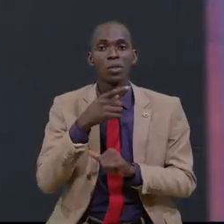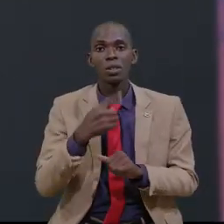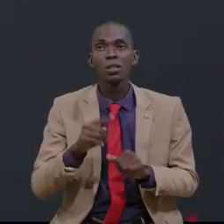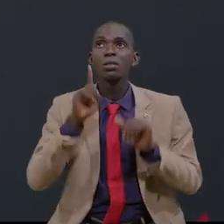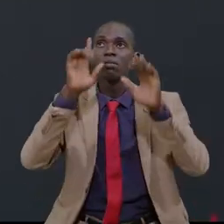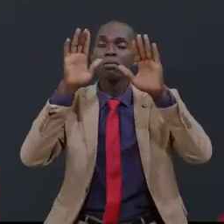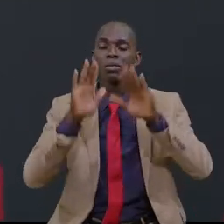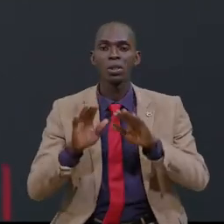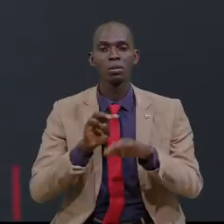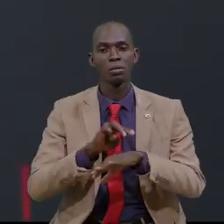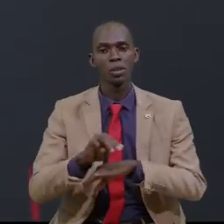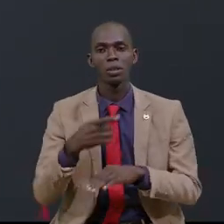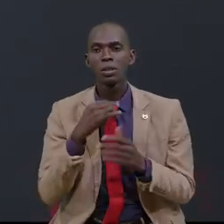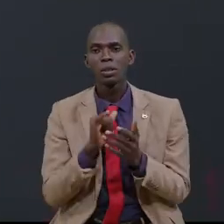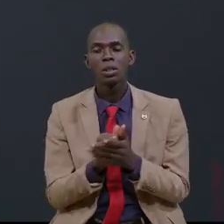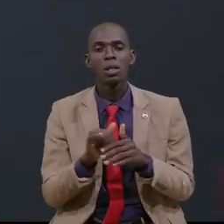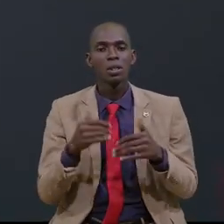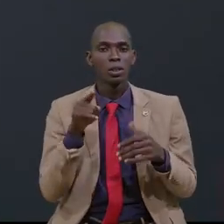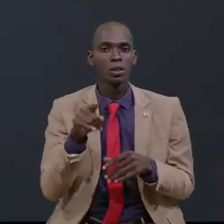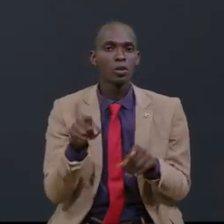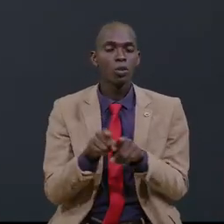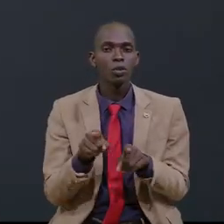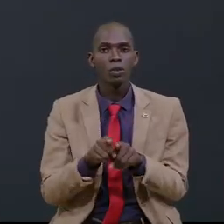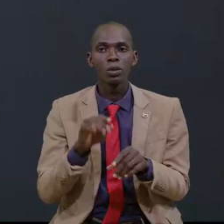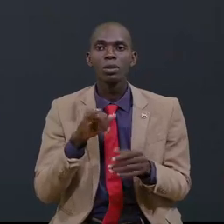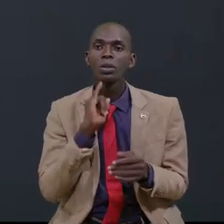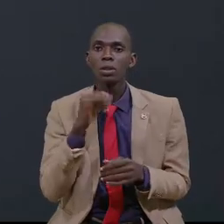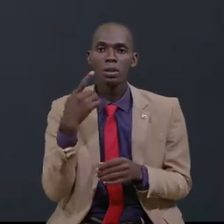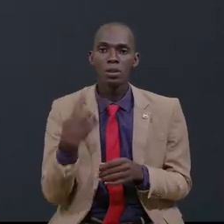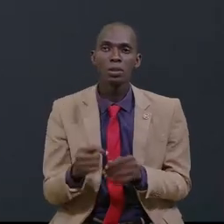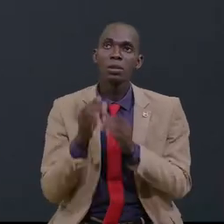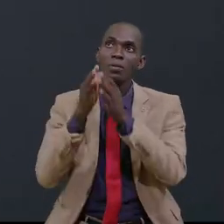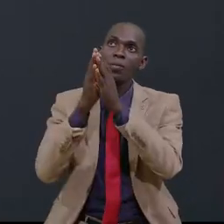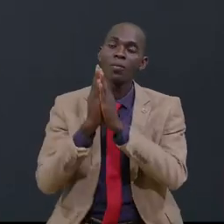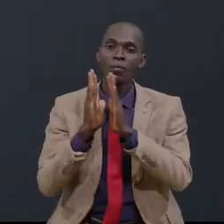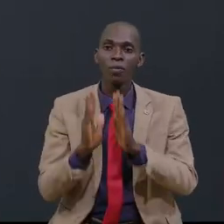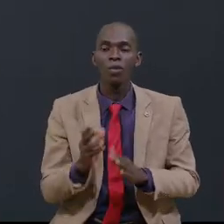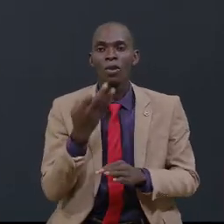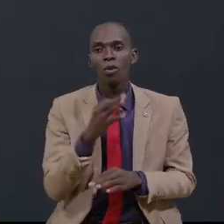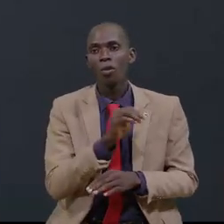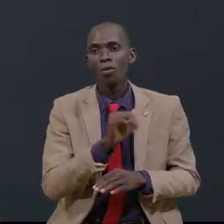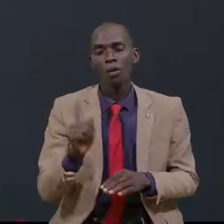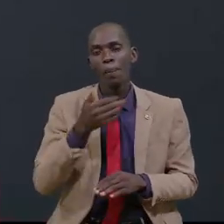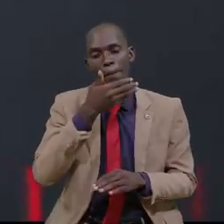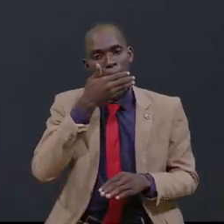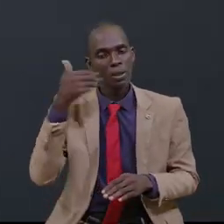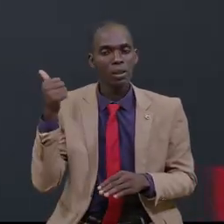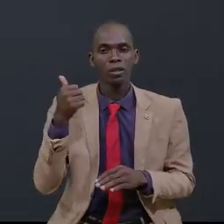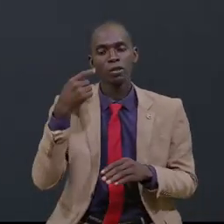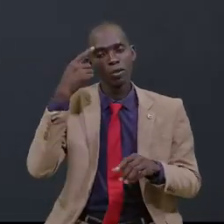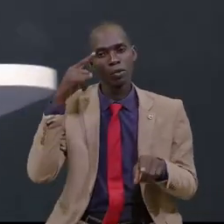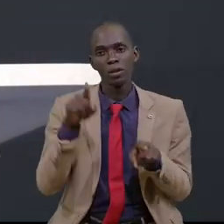plus excellent idée par lequel il est le médiateur d'une alliance plus